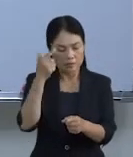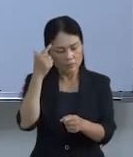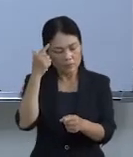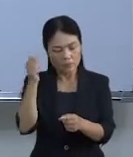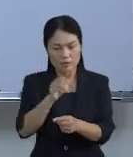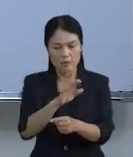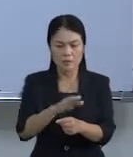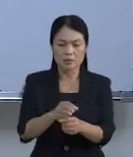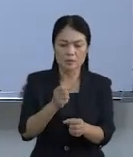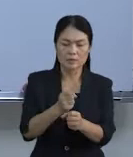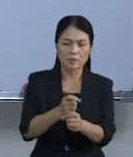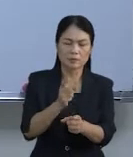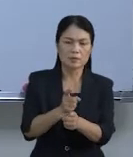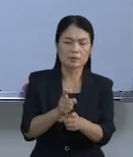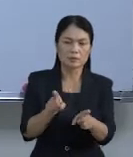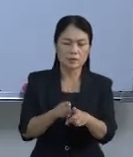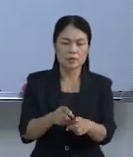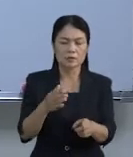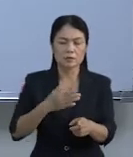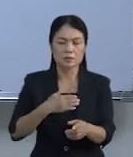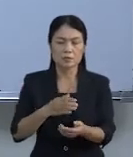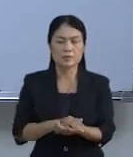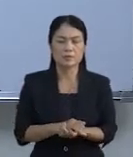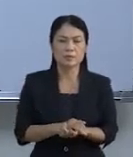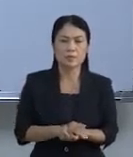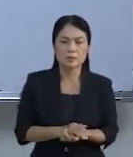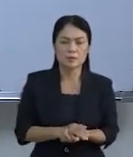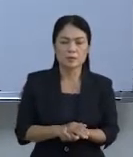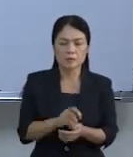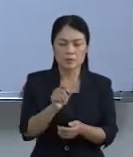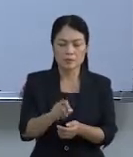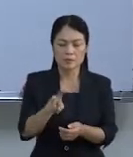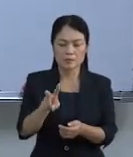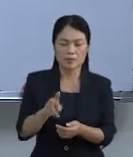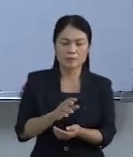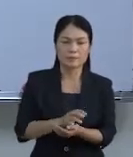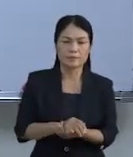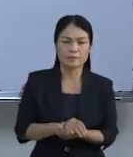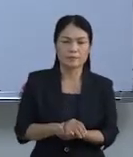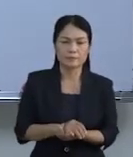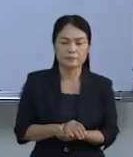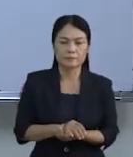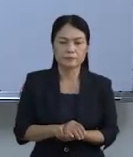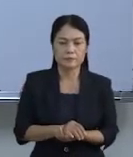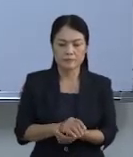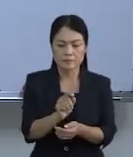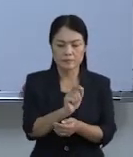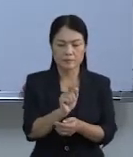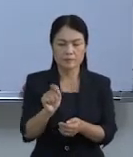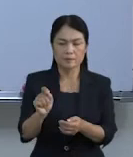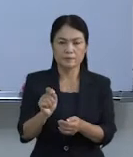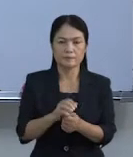cũng giúp chúng ta câu thử bàn thử đối là cụ chẳng và chỗ mà chụp lại tí pi nế sò xế